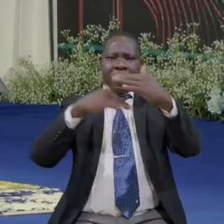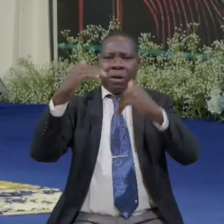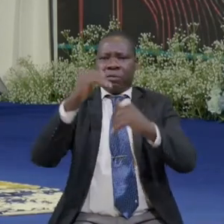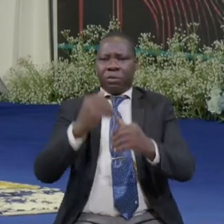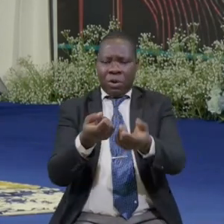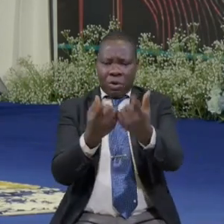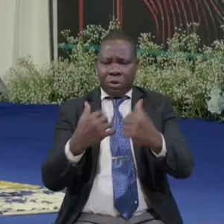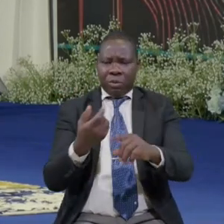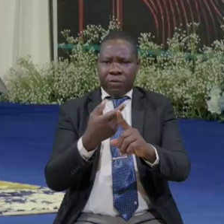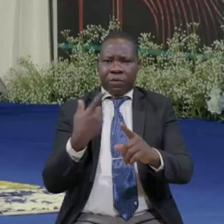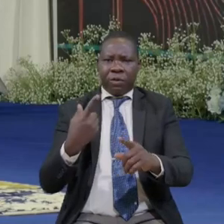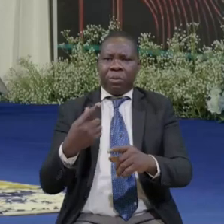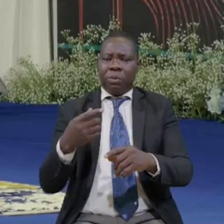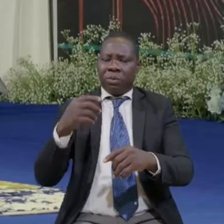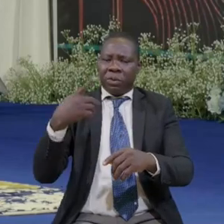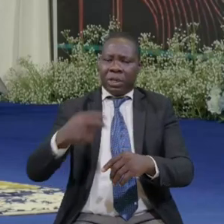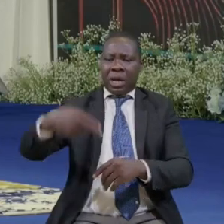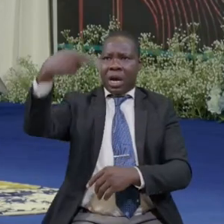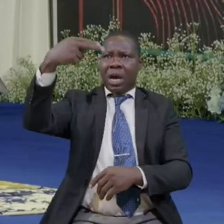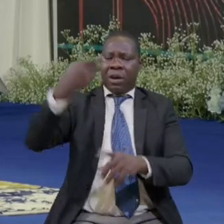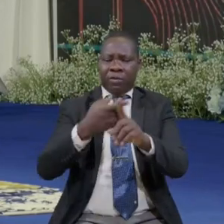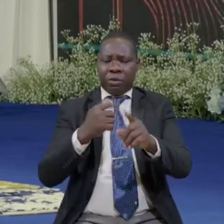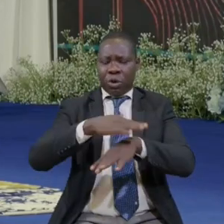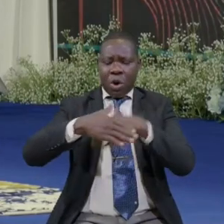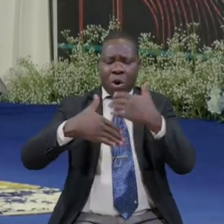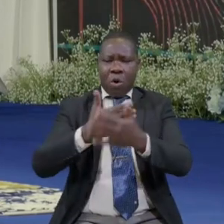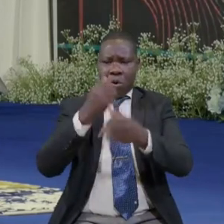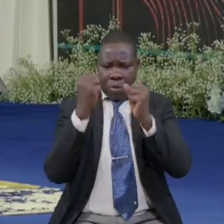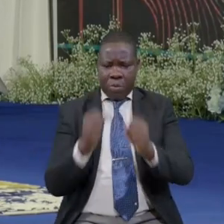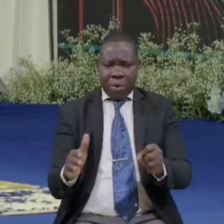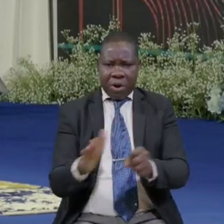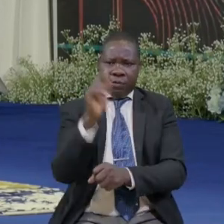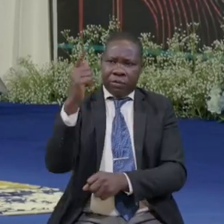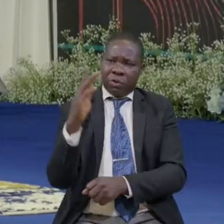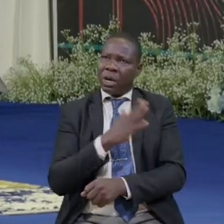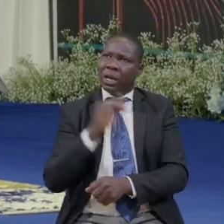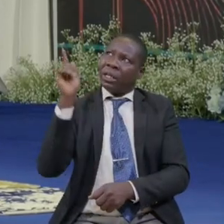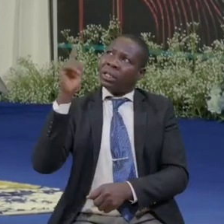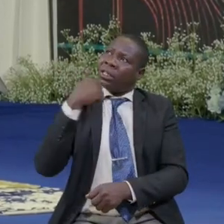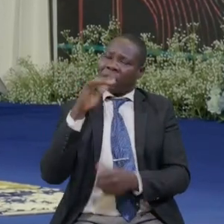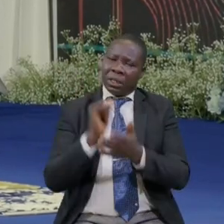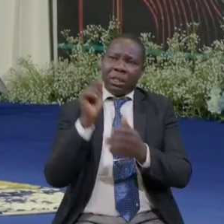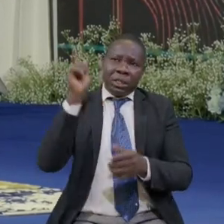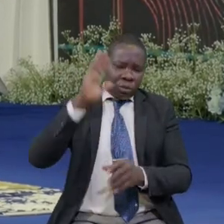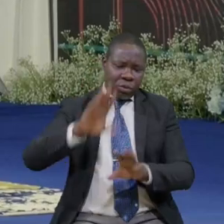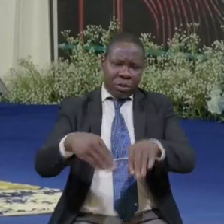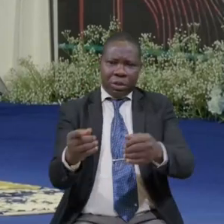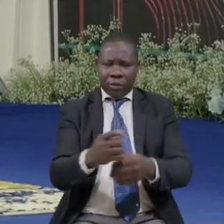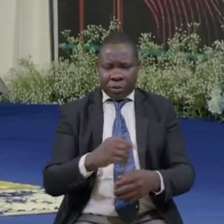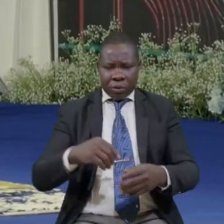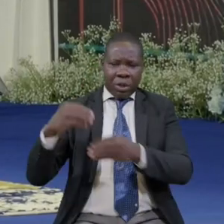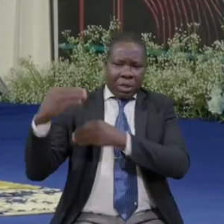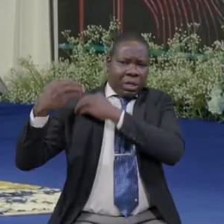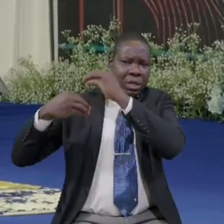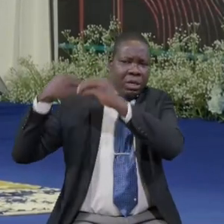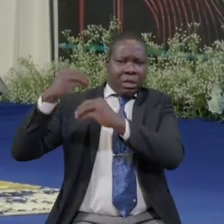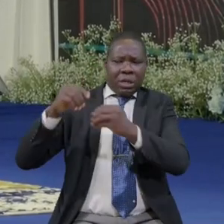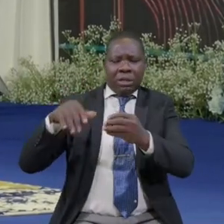va venir de la main du Dieu Tout-Puissant et vous donnera un héritage